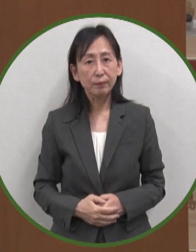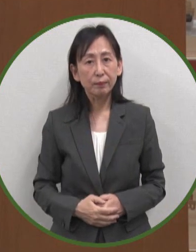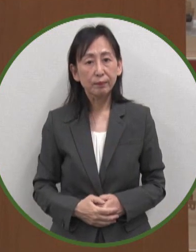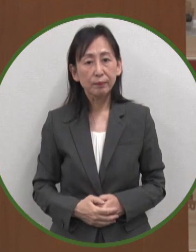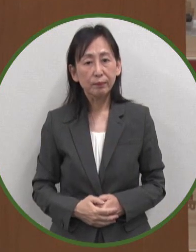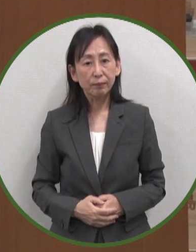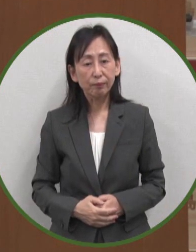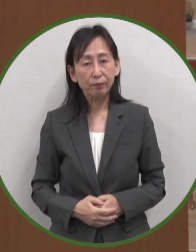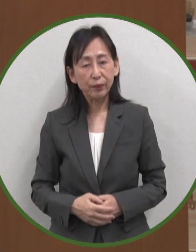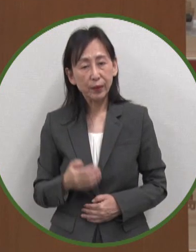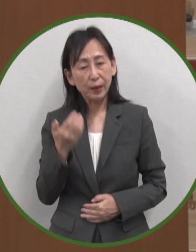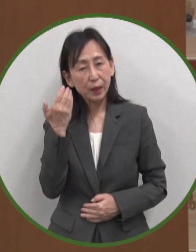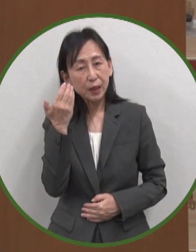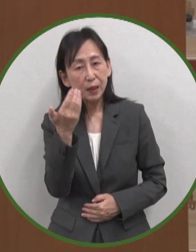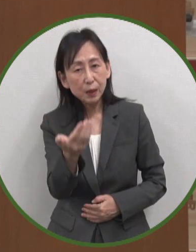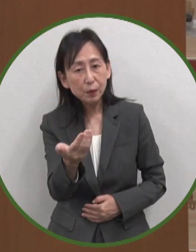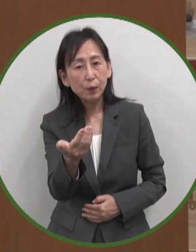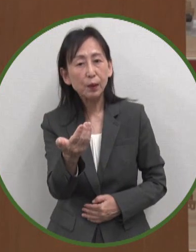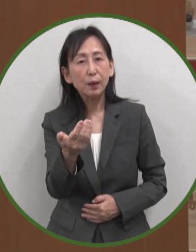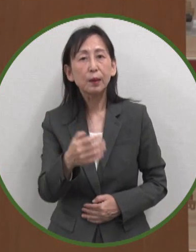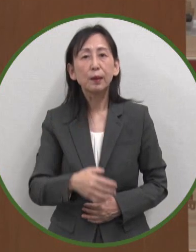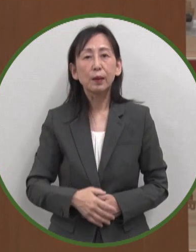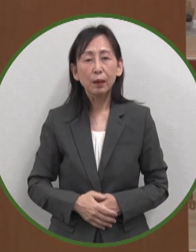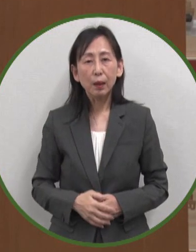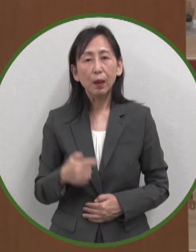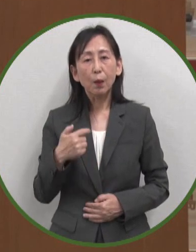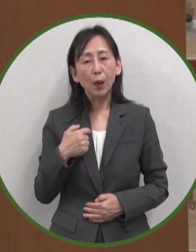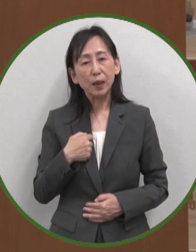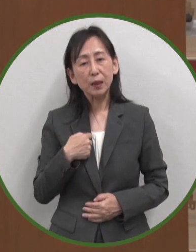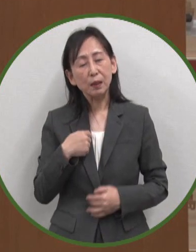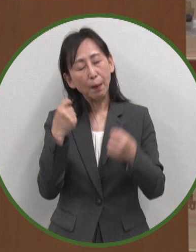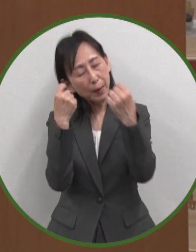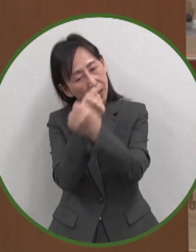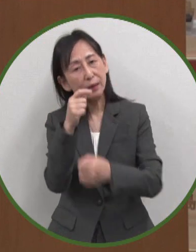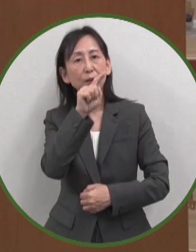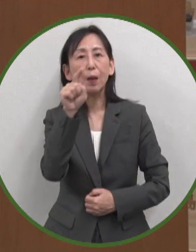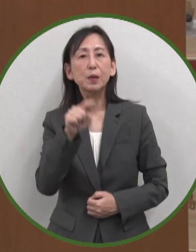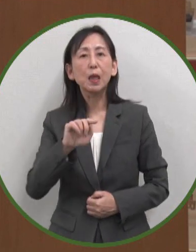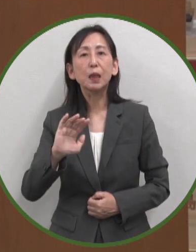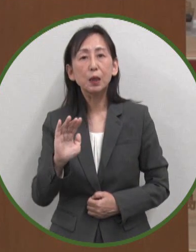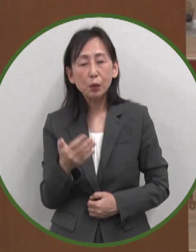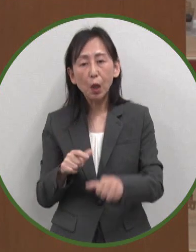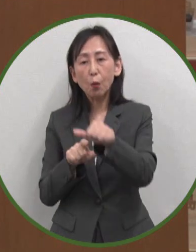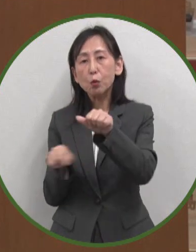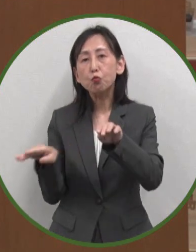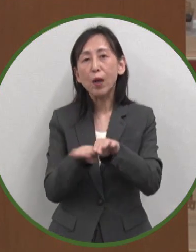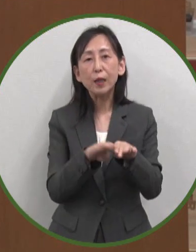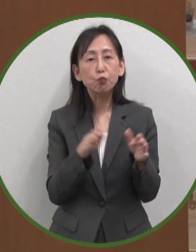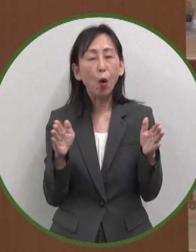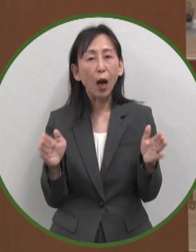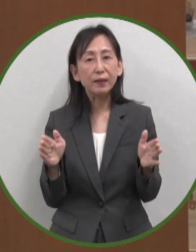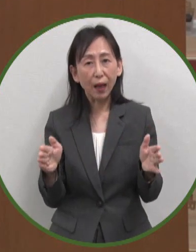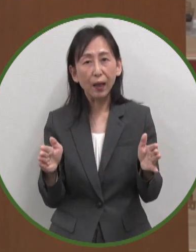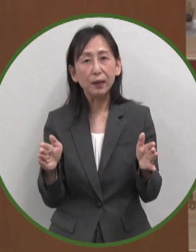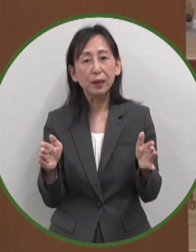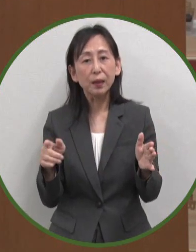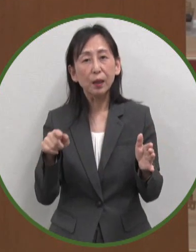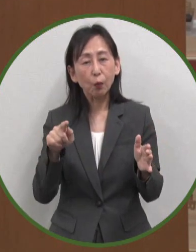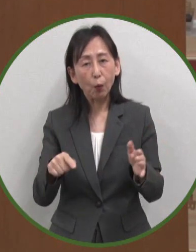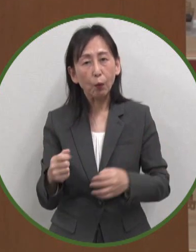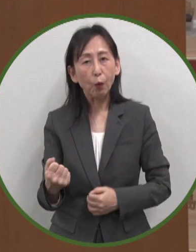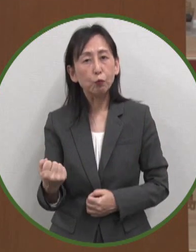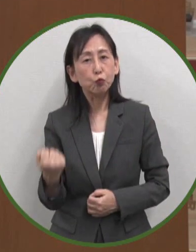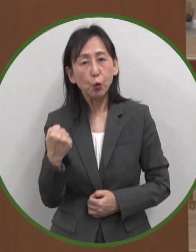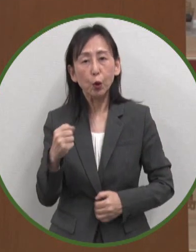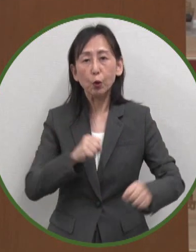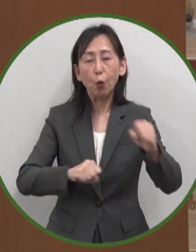ちょっと認識 の確認で間違ってたら申し訳ないんですけれども、つまり、まあ、連休中に、こういう強いせ